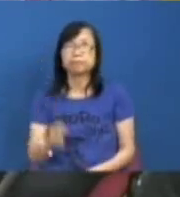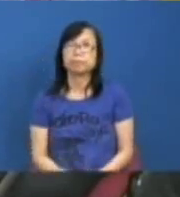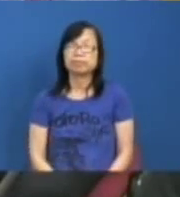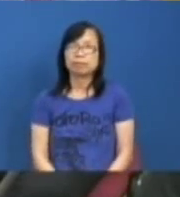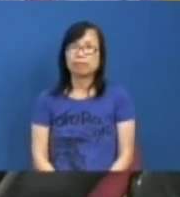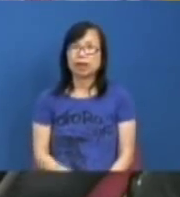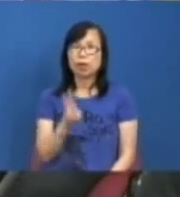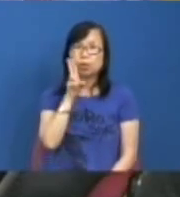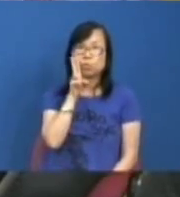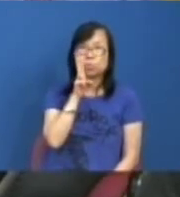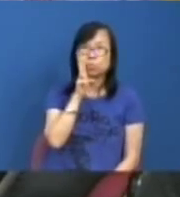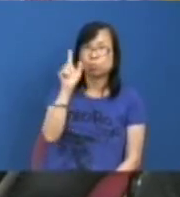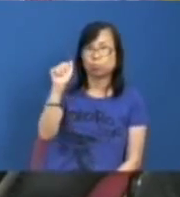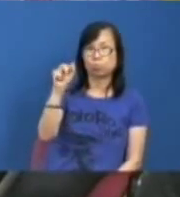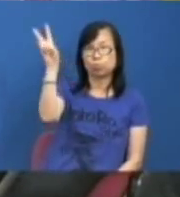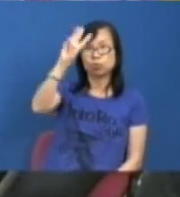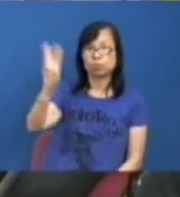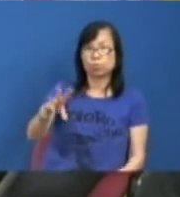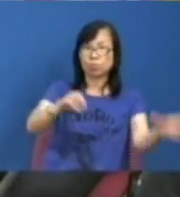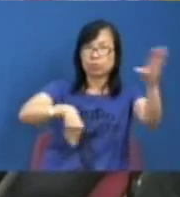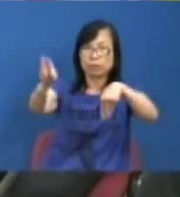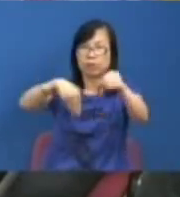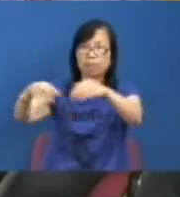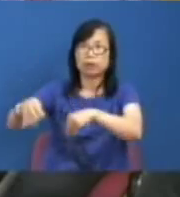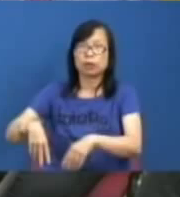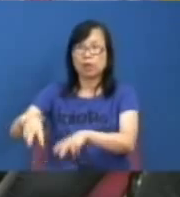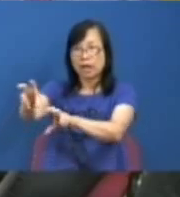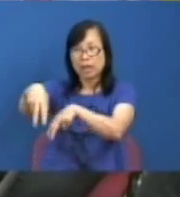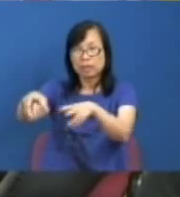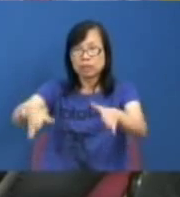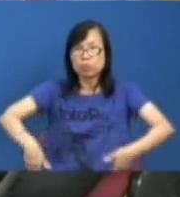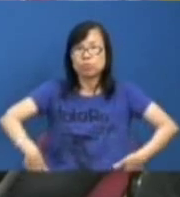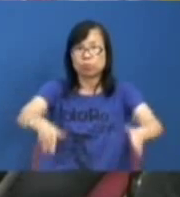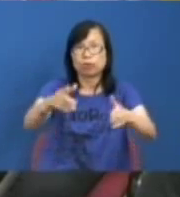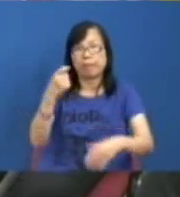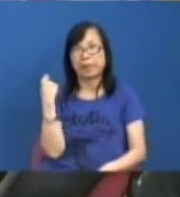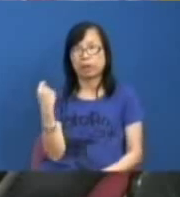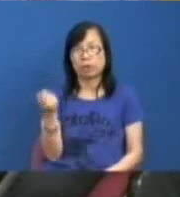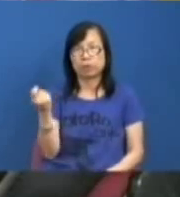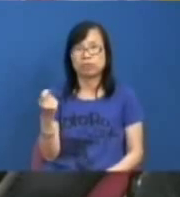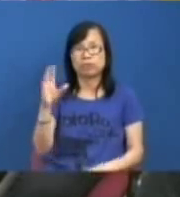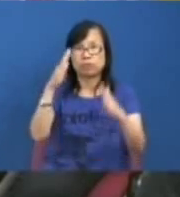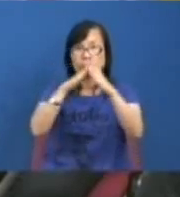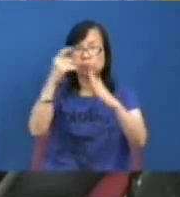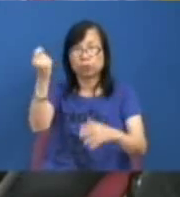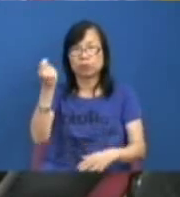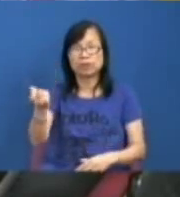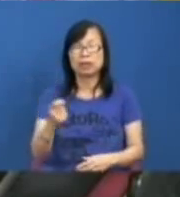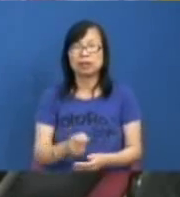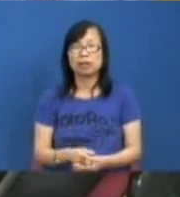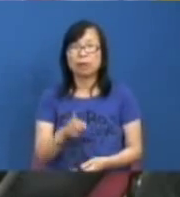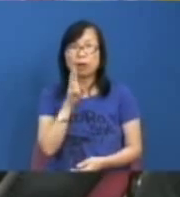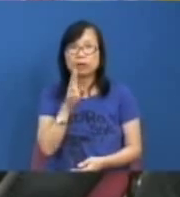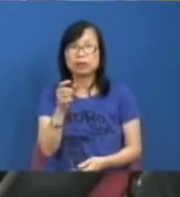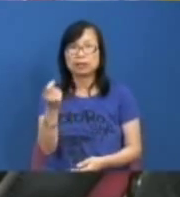okay. 如果是污水收集呢，例如如果是村屋就可能會比較容易少少處理，因為或者是小型的